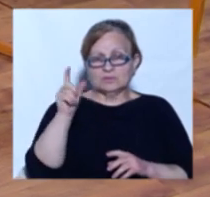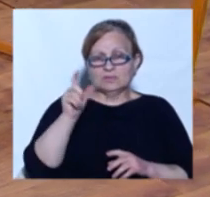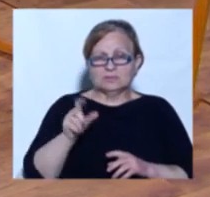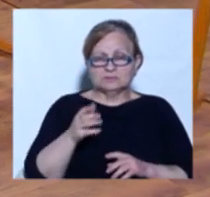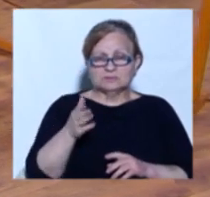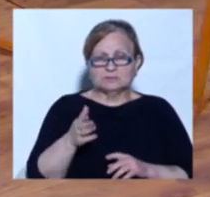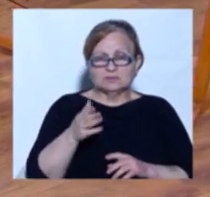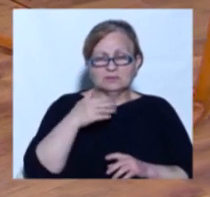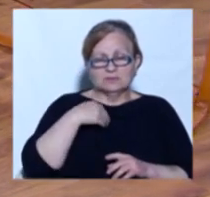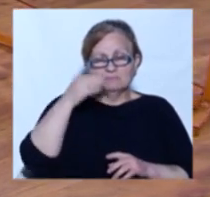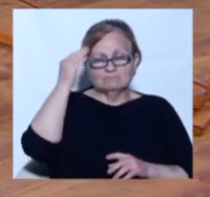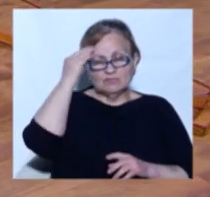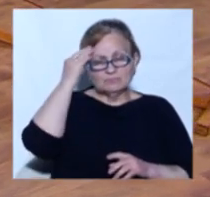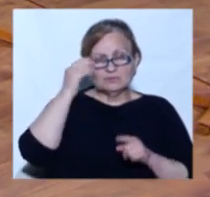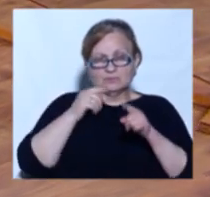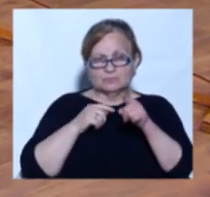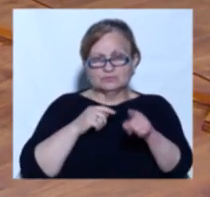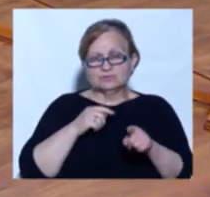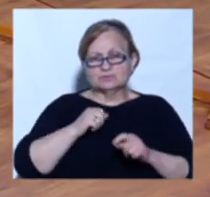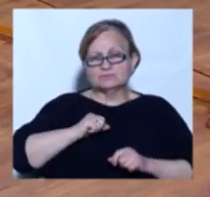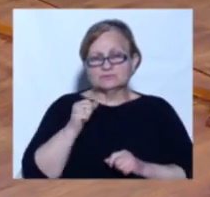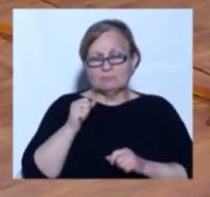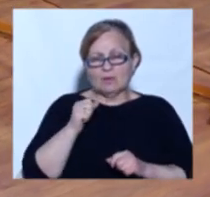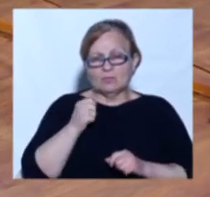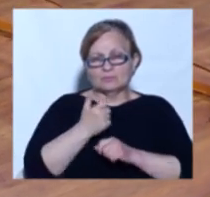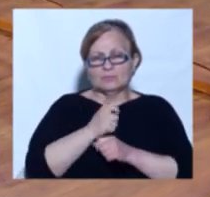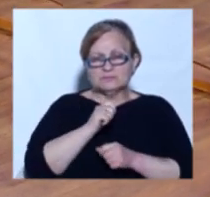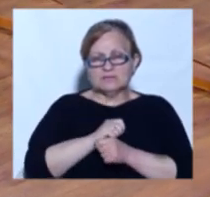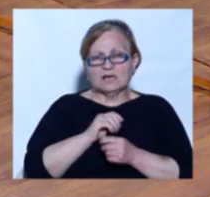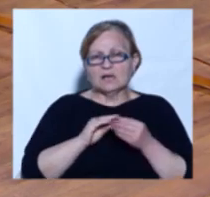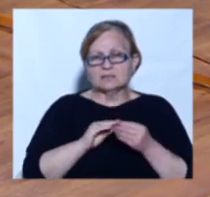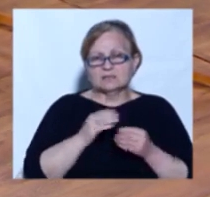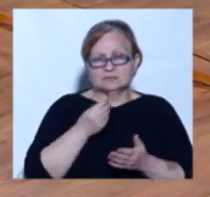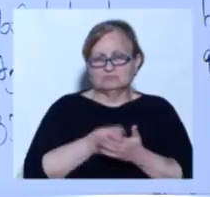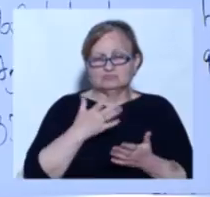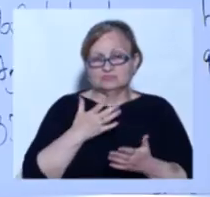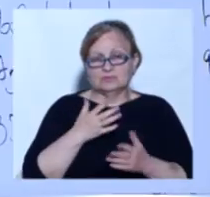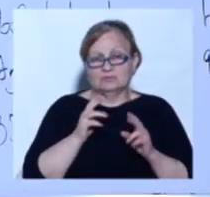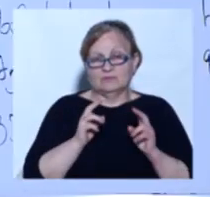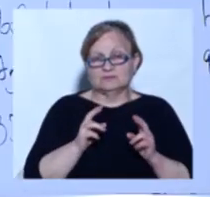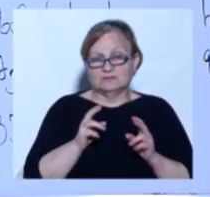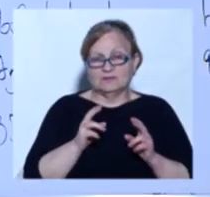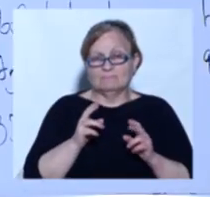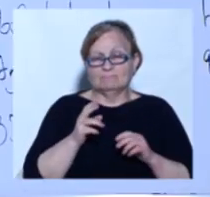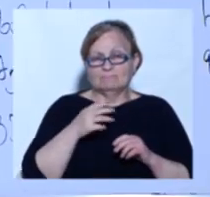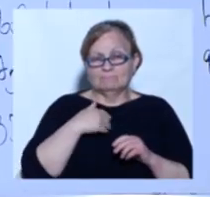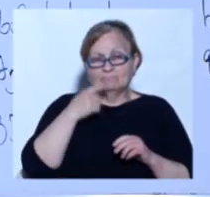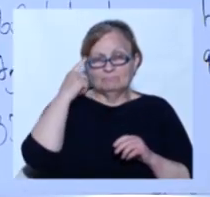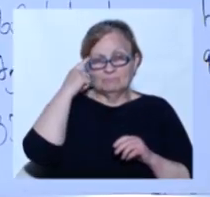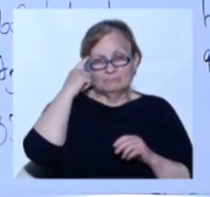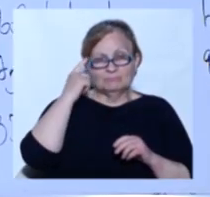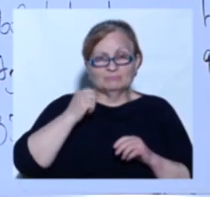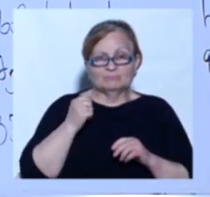რომ შენთვისაც მეგობარი, მეგობრობა არის ძალიან მნიშვნელოვანი ღირებულება და ფიქრობ ხოლმე დიდი იმედი